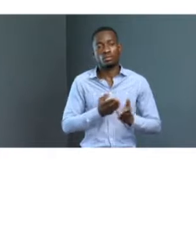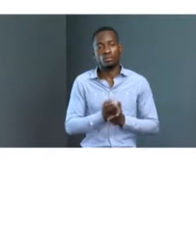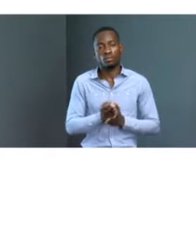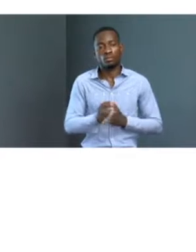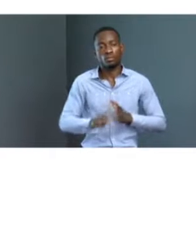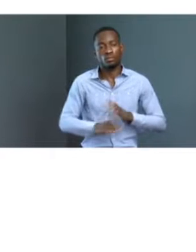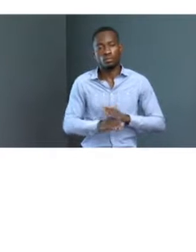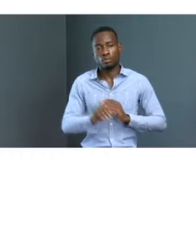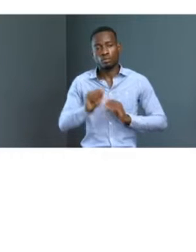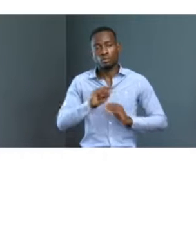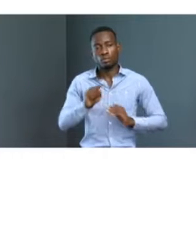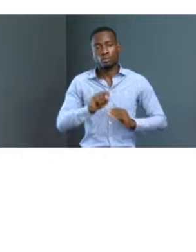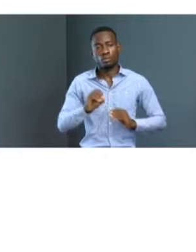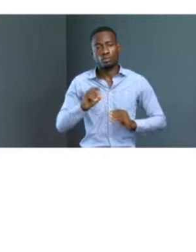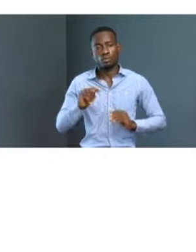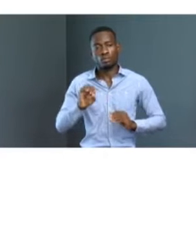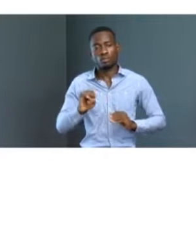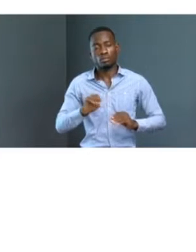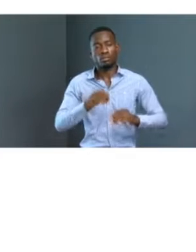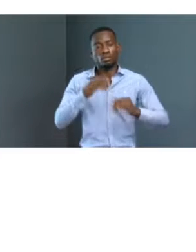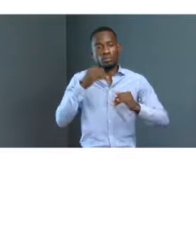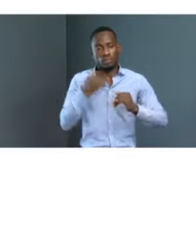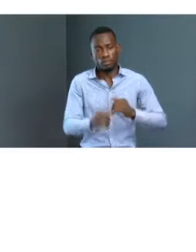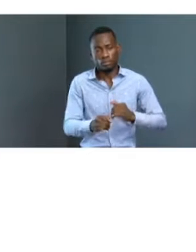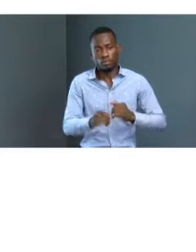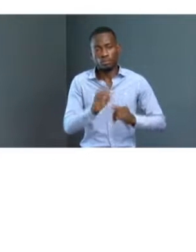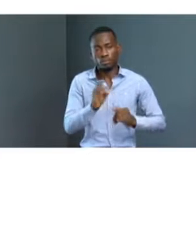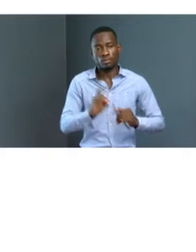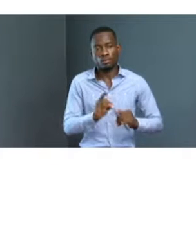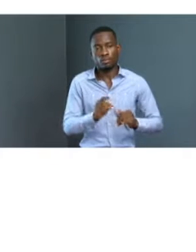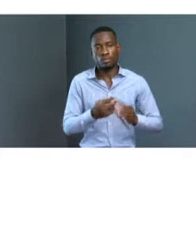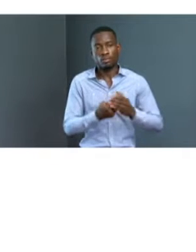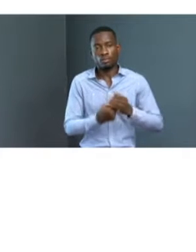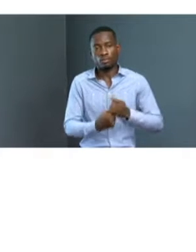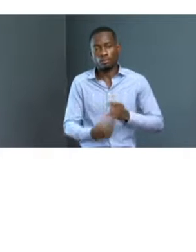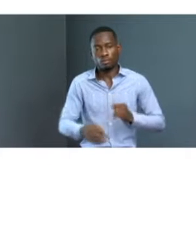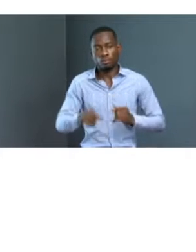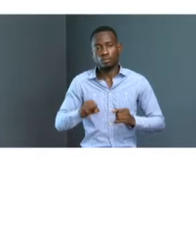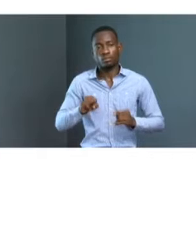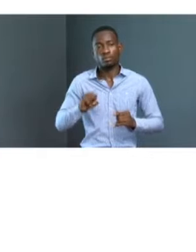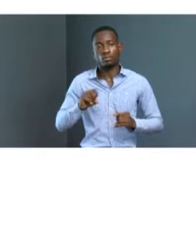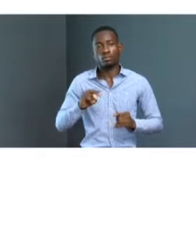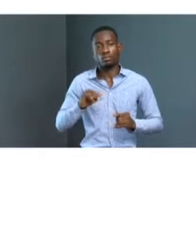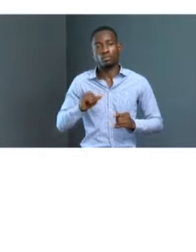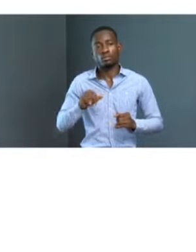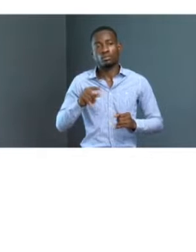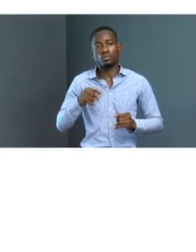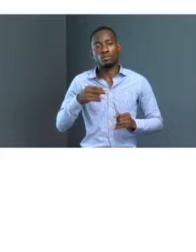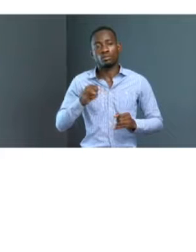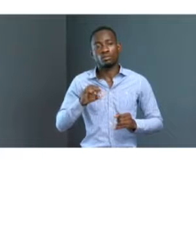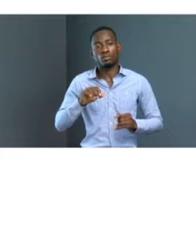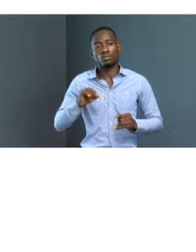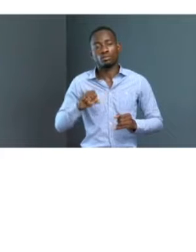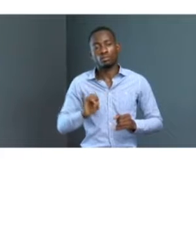noyau. À la fin donc de cette biosynthèse, qui est bien sûr initié par une enzyme